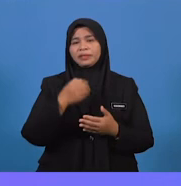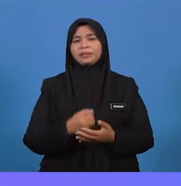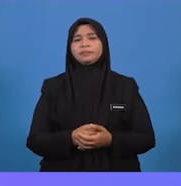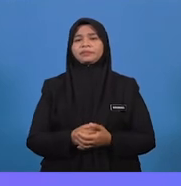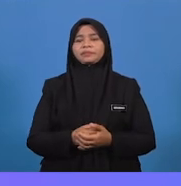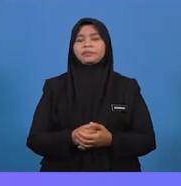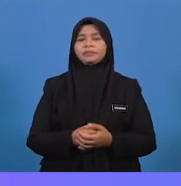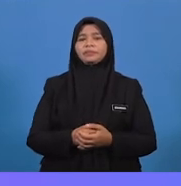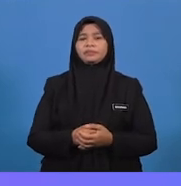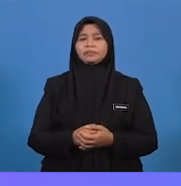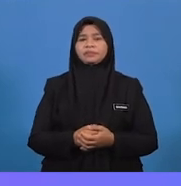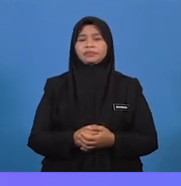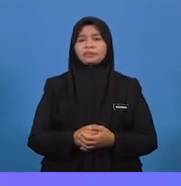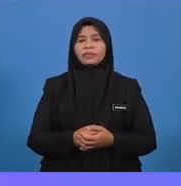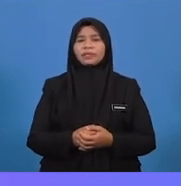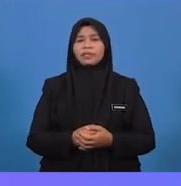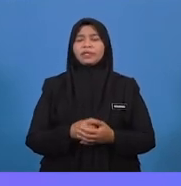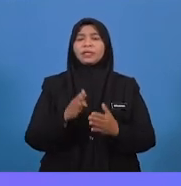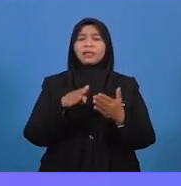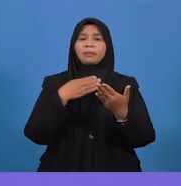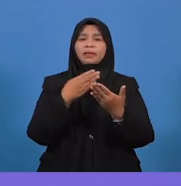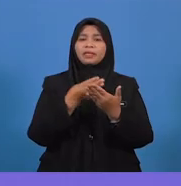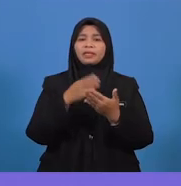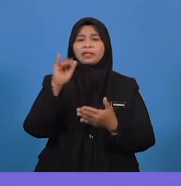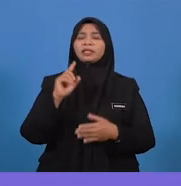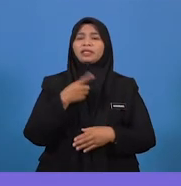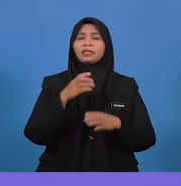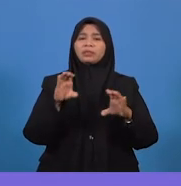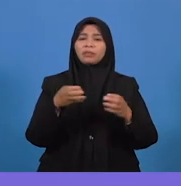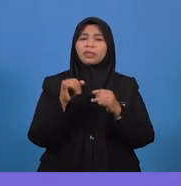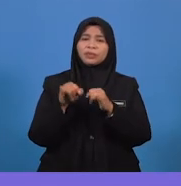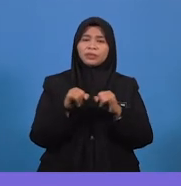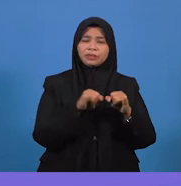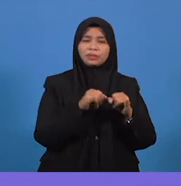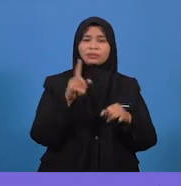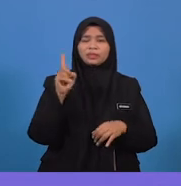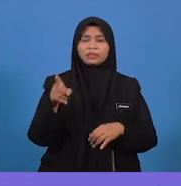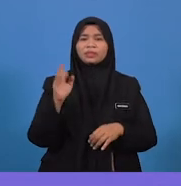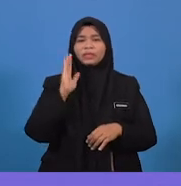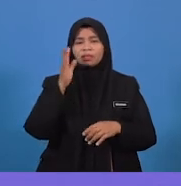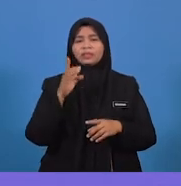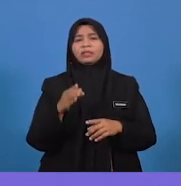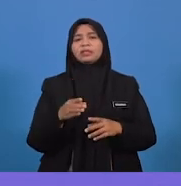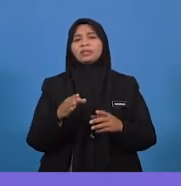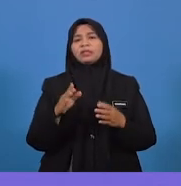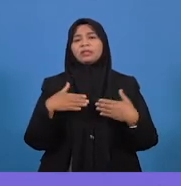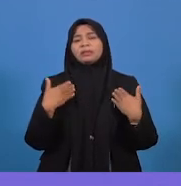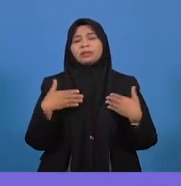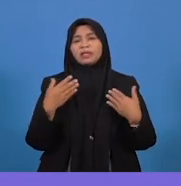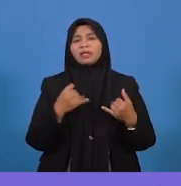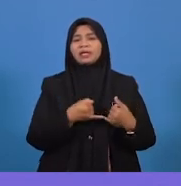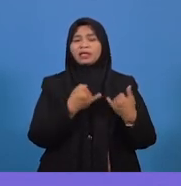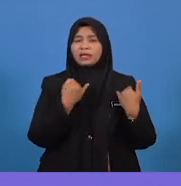balas kebaikan tersebut beribu kali ganda. Kebaikan yang kita buat juga pasti mengembirakan hati orang